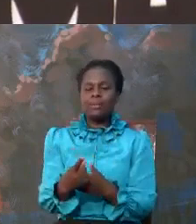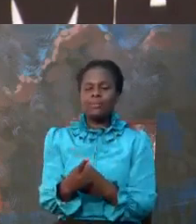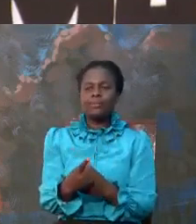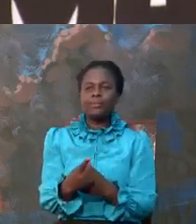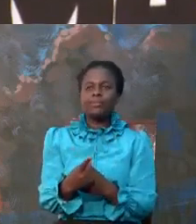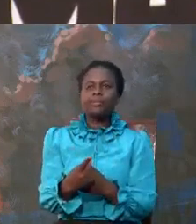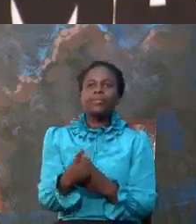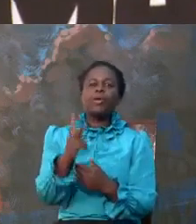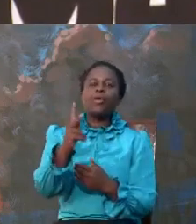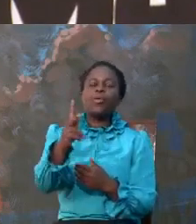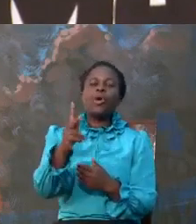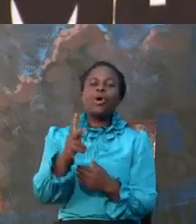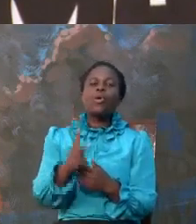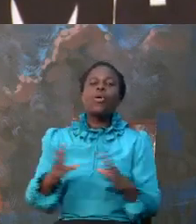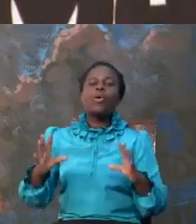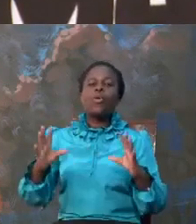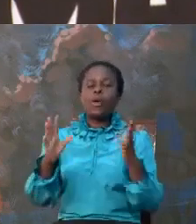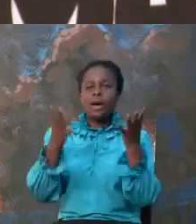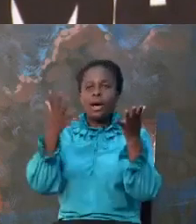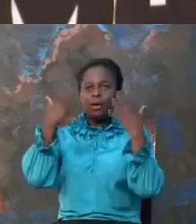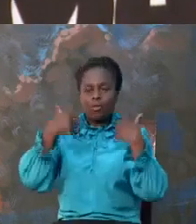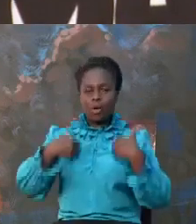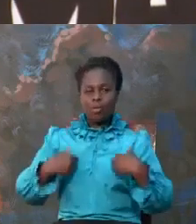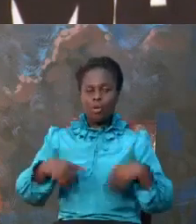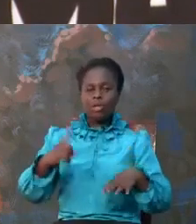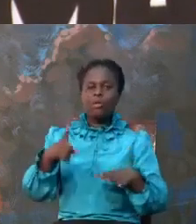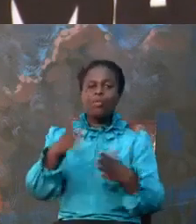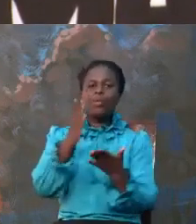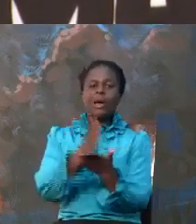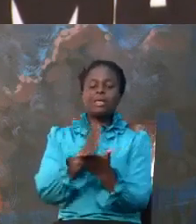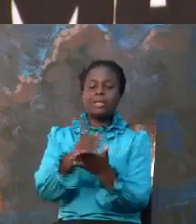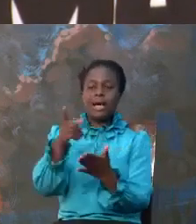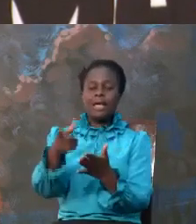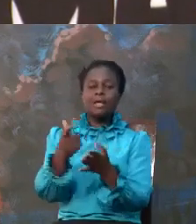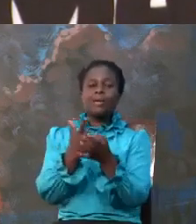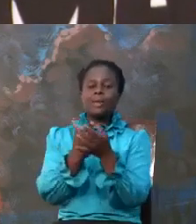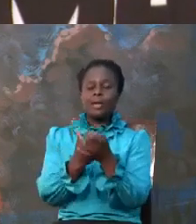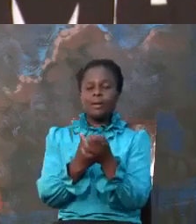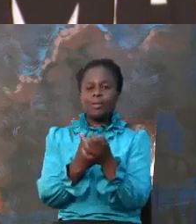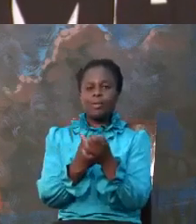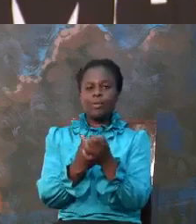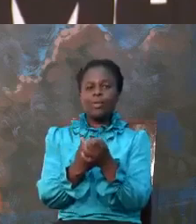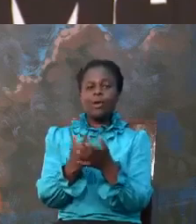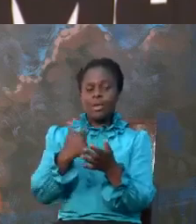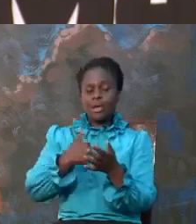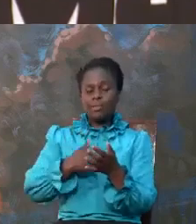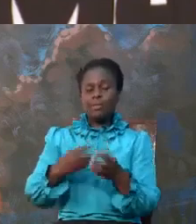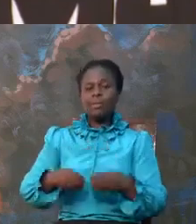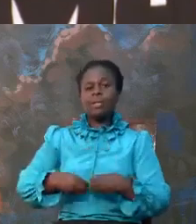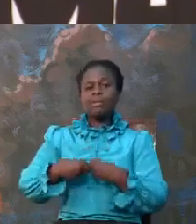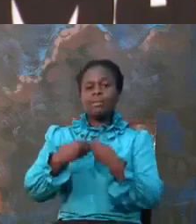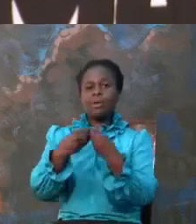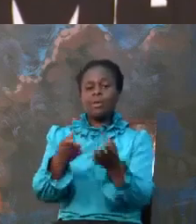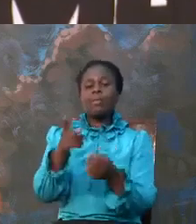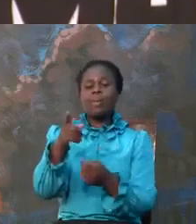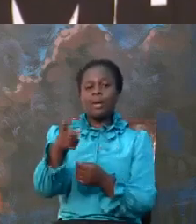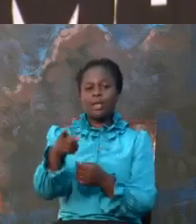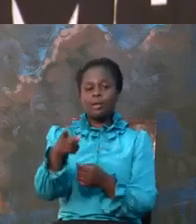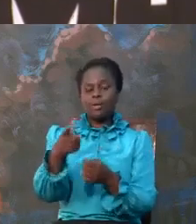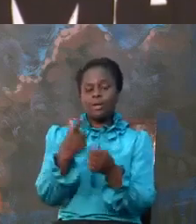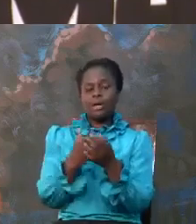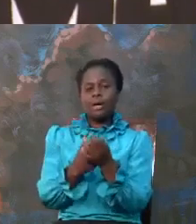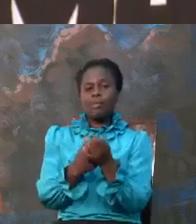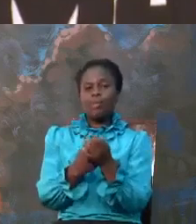kwa kuwa uhai wa mwili u katika hiyo damu, nami nimewapa ninyi hiyo